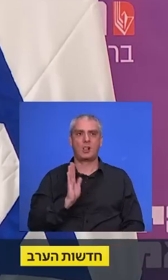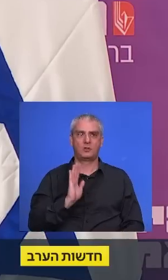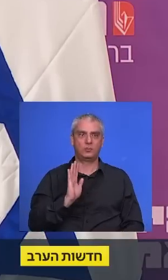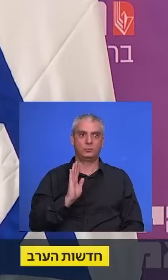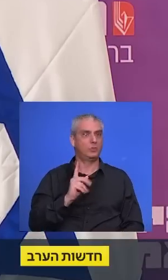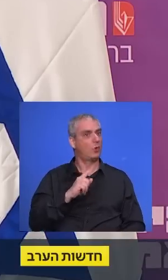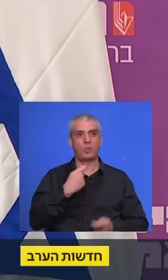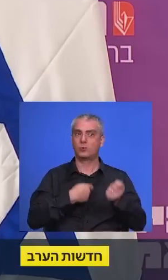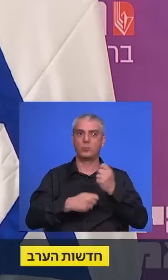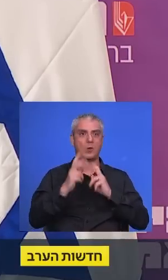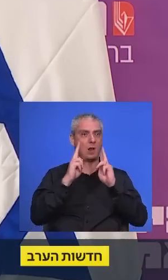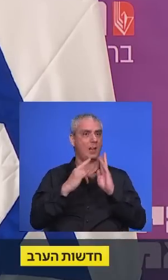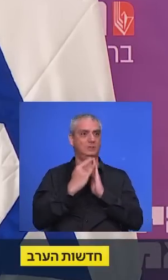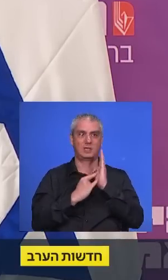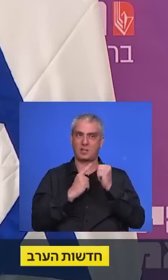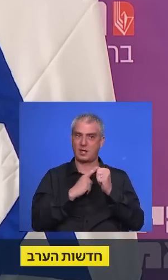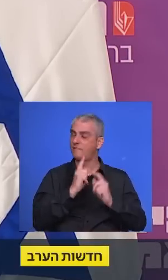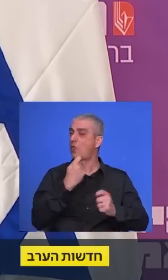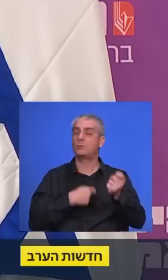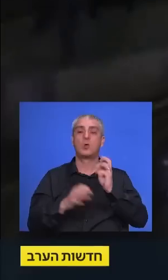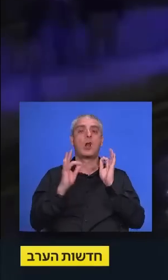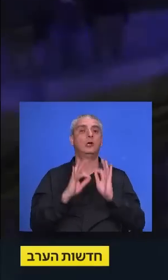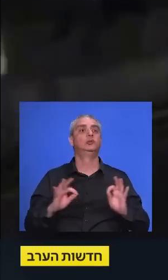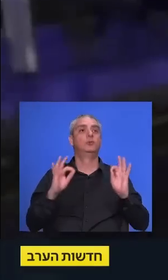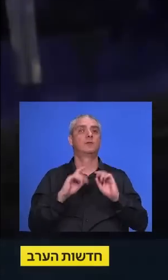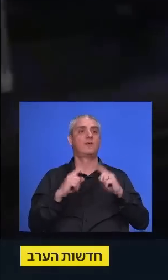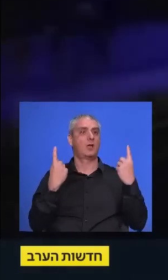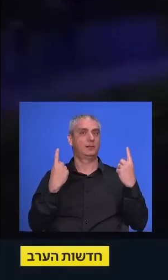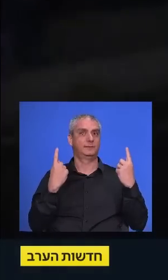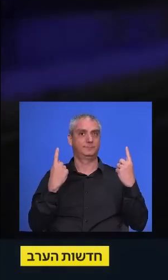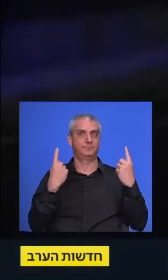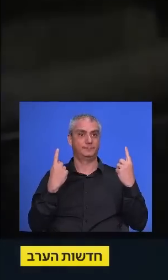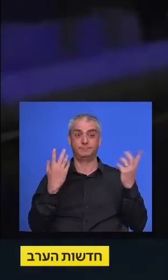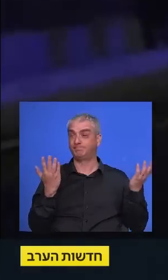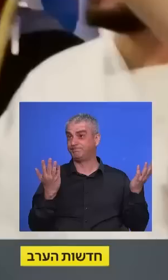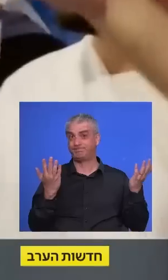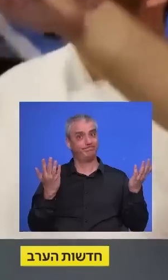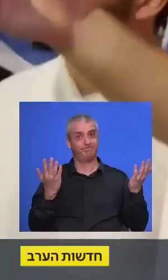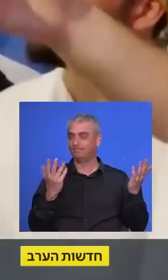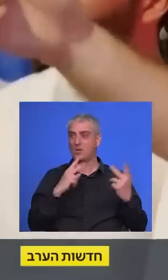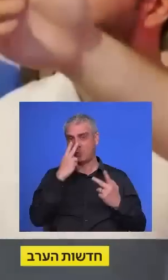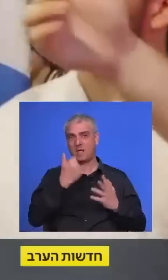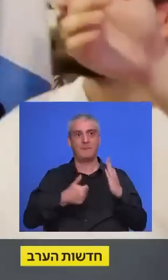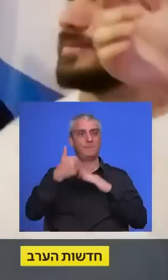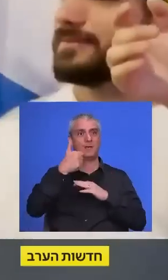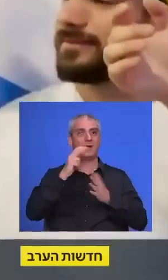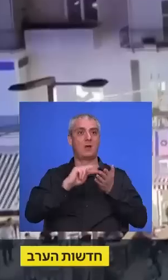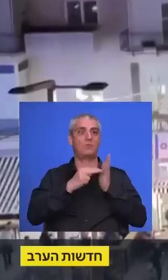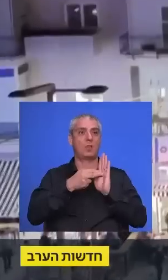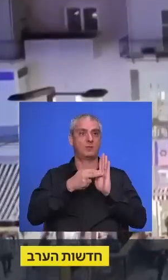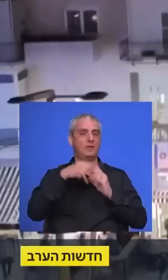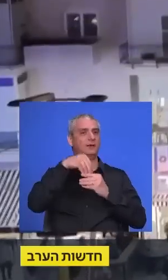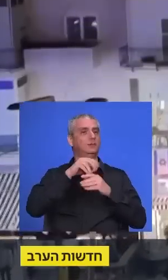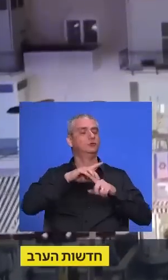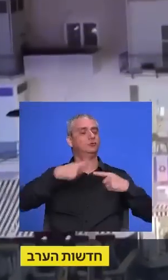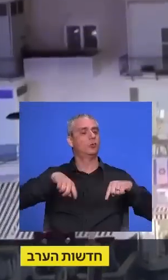לא בתמורה לעצירת החקיקה ולא בתמורה לשום דבר אחר. אז כנראה שלא נראה את בחירי המערכת הפוליטית סביב שולחן